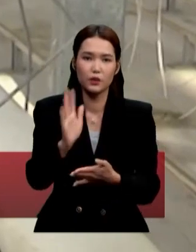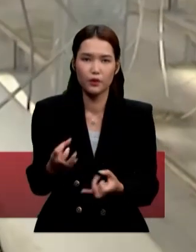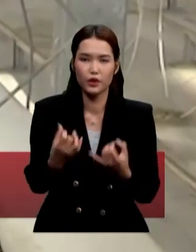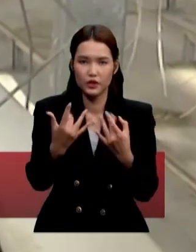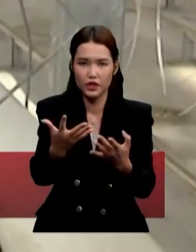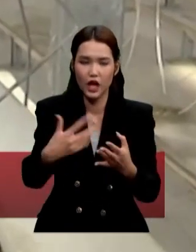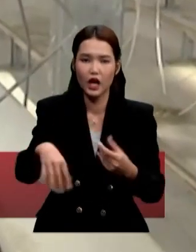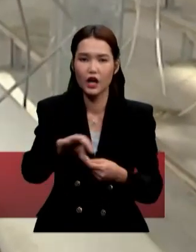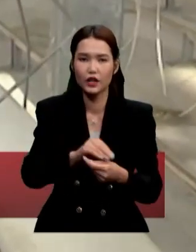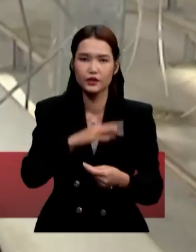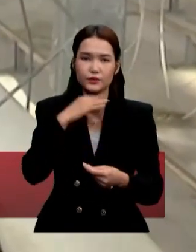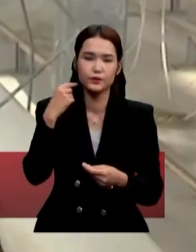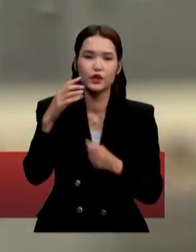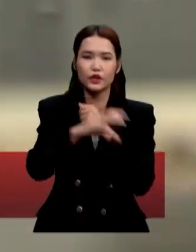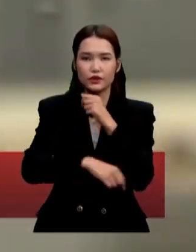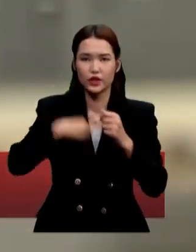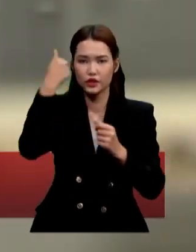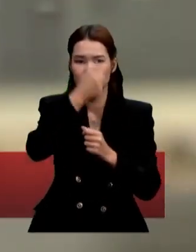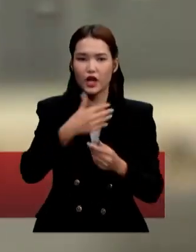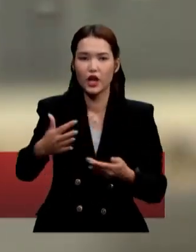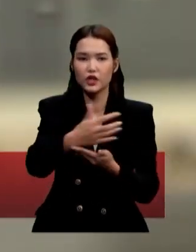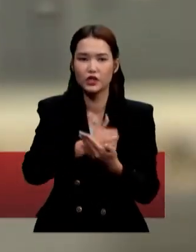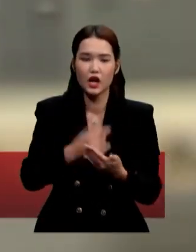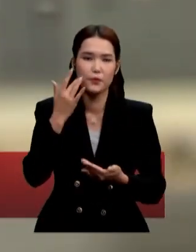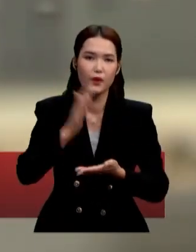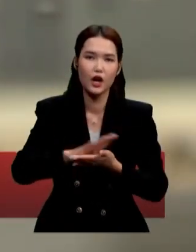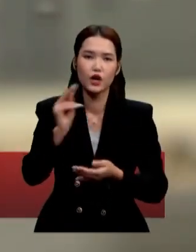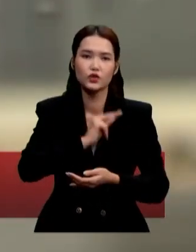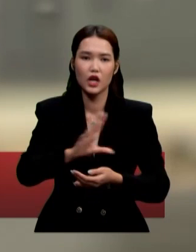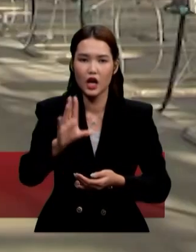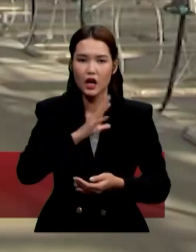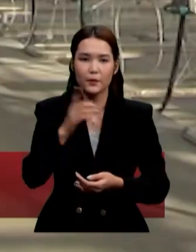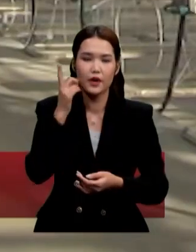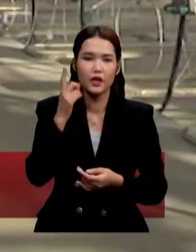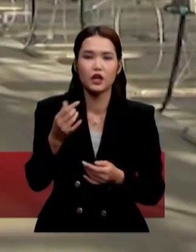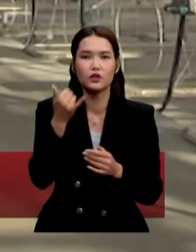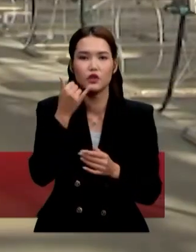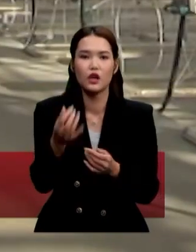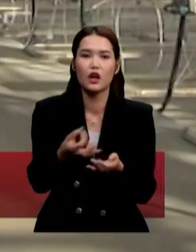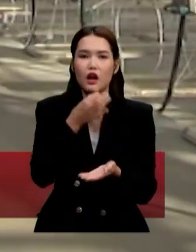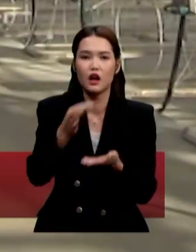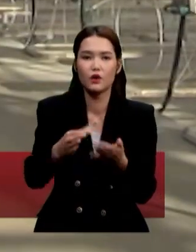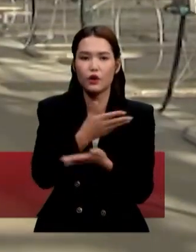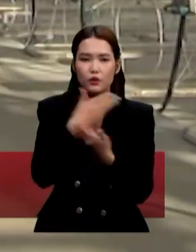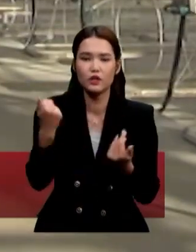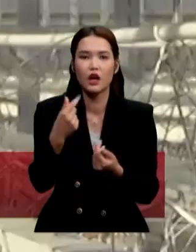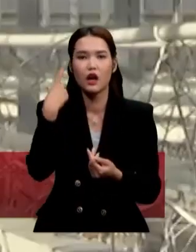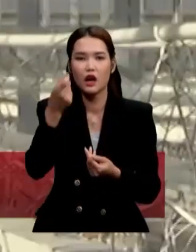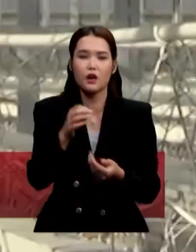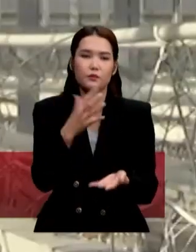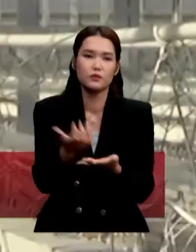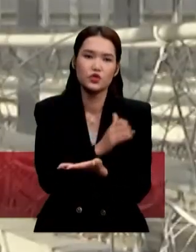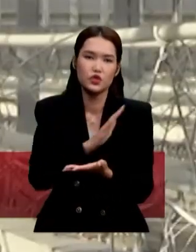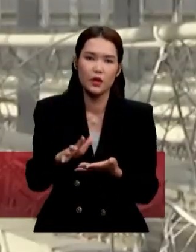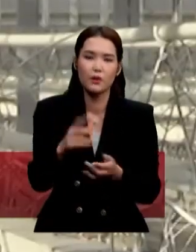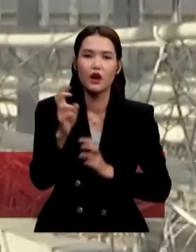Жылыжай қожасы биылғы жылдың соңғы өнімін жинап алып тайып тұрған. Телефон тұтқасын көтермейді. Естуімізше Қарағандыда жүр. Ал кәсіпорынды